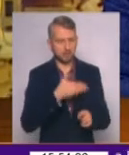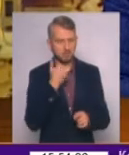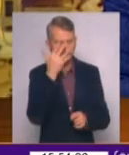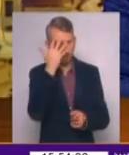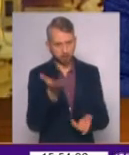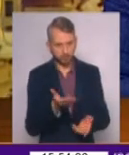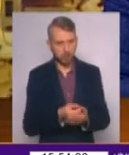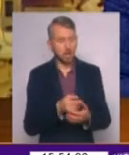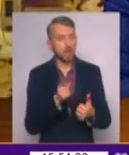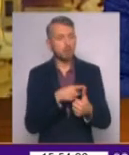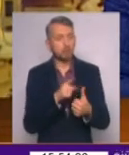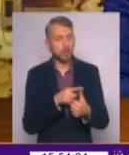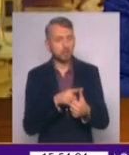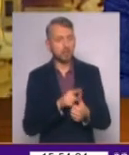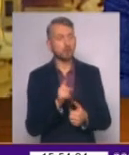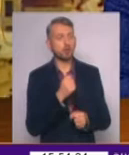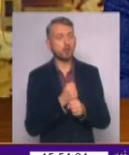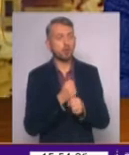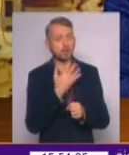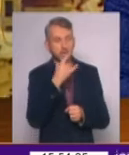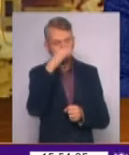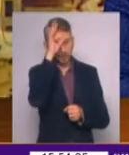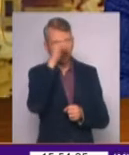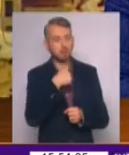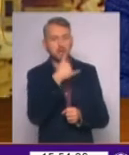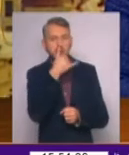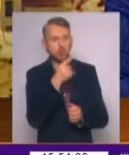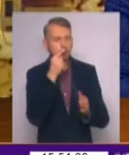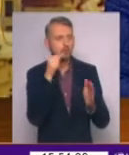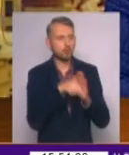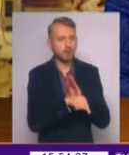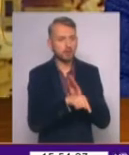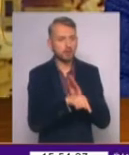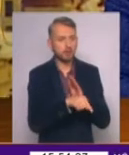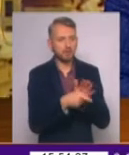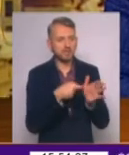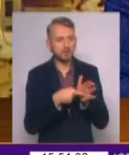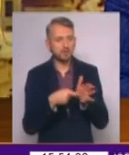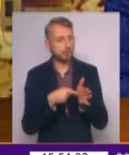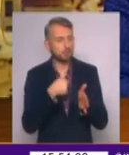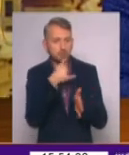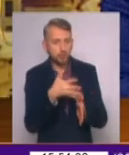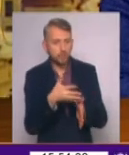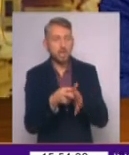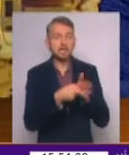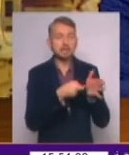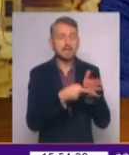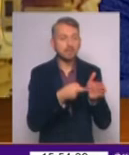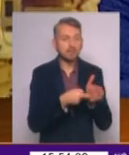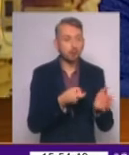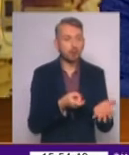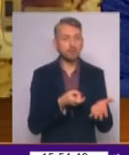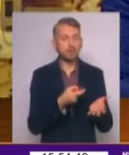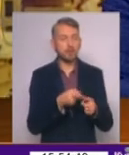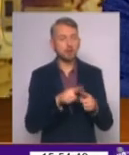По-перше, що робить Нацполіція? Да? Ми не можемо втручатися в процес слідства. Угу. Слідство,